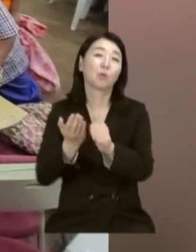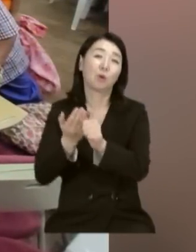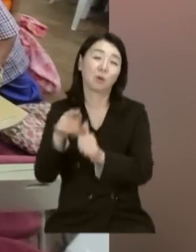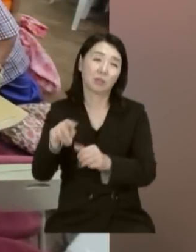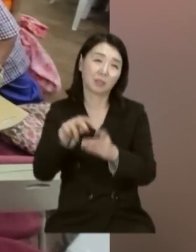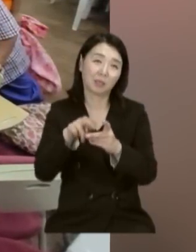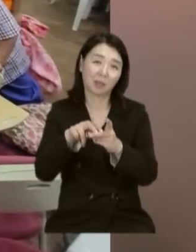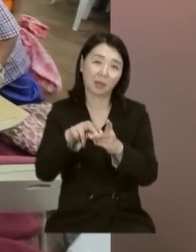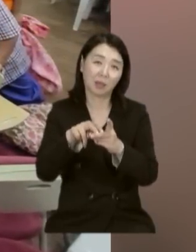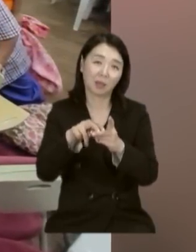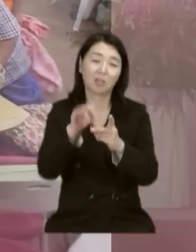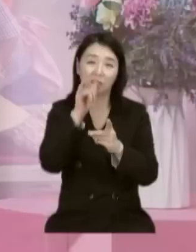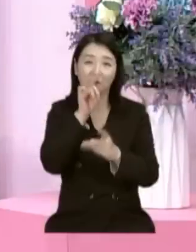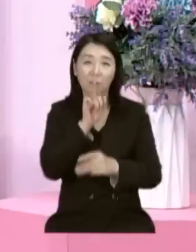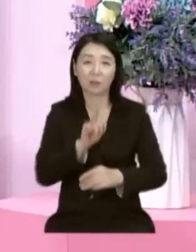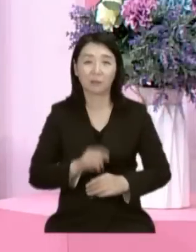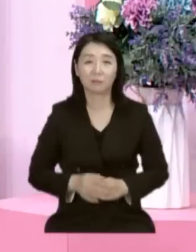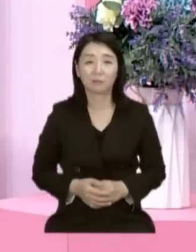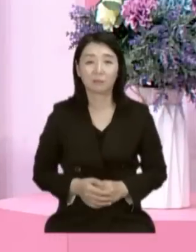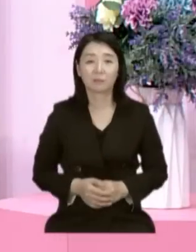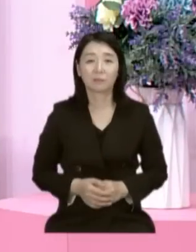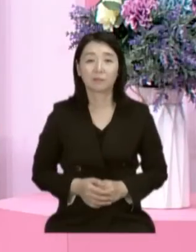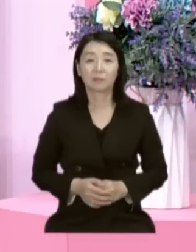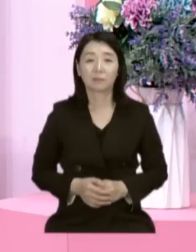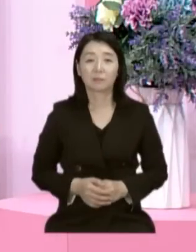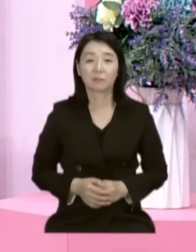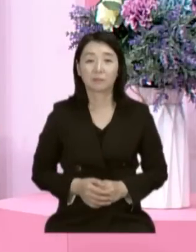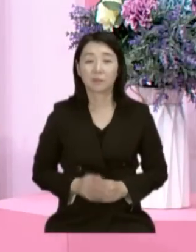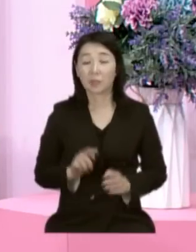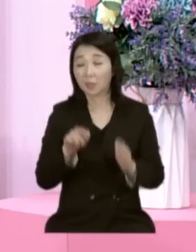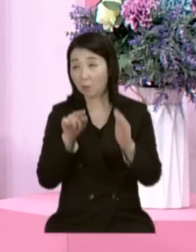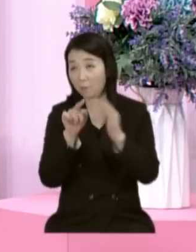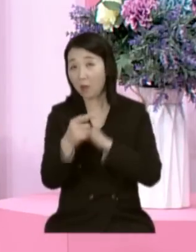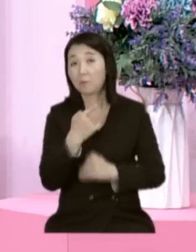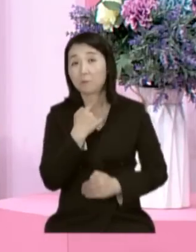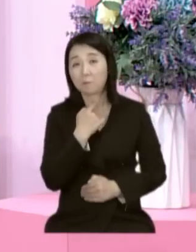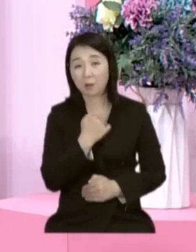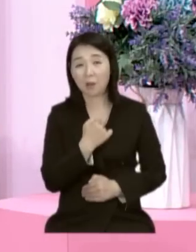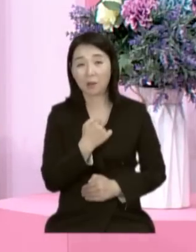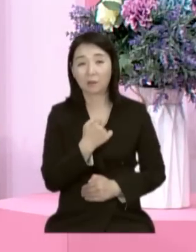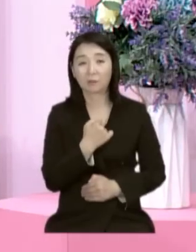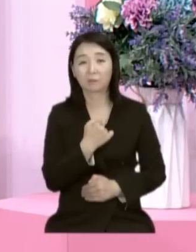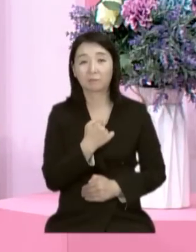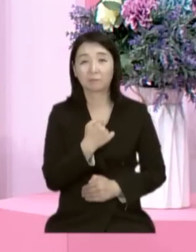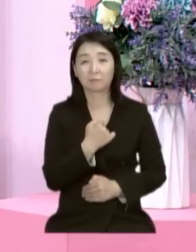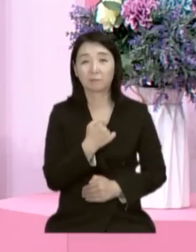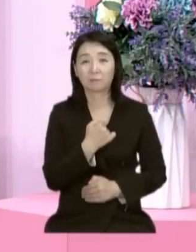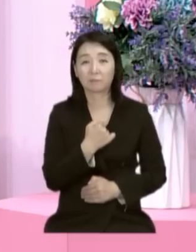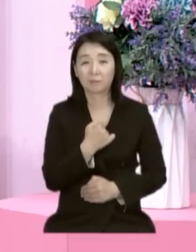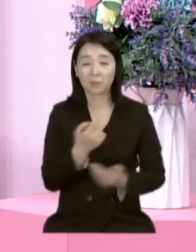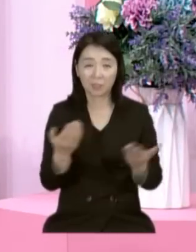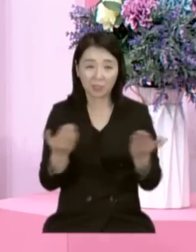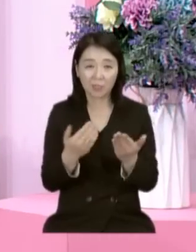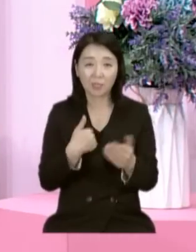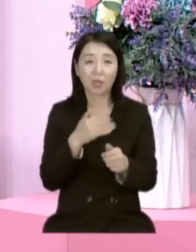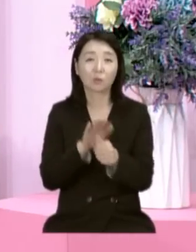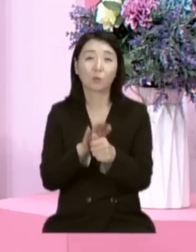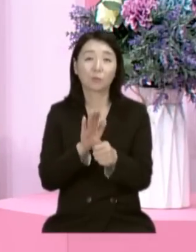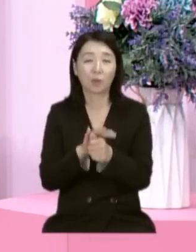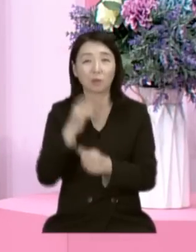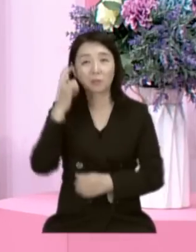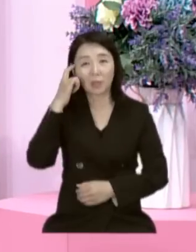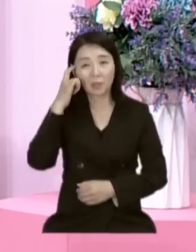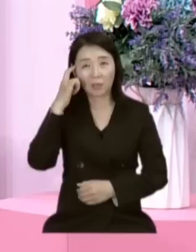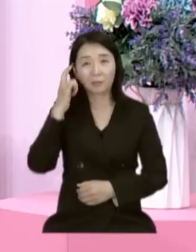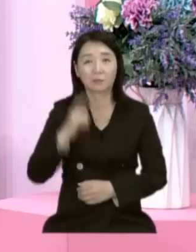센터가 하고 계시더라고요. 네네. 거기를 제가 이제 방문을 하게 돼 가지고 이 사역을 제가 도와야 되겠다 우리